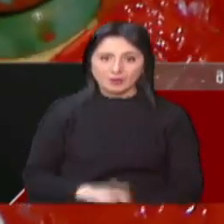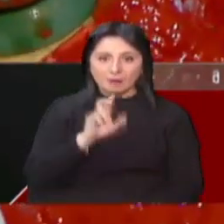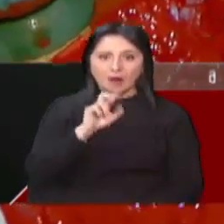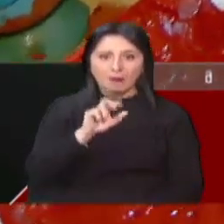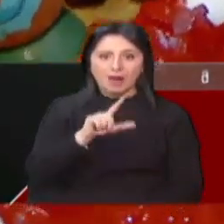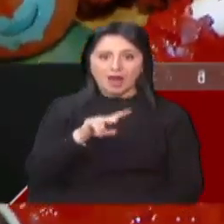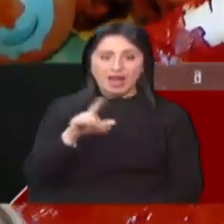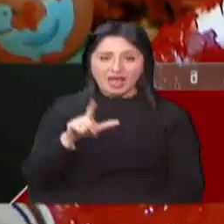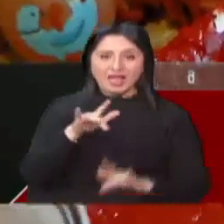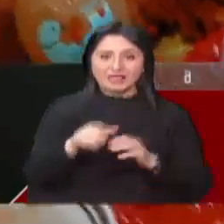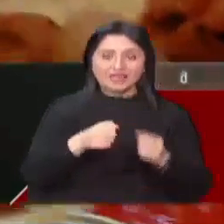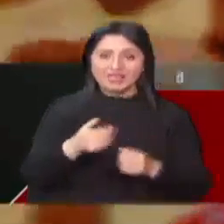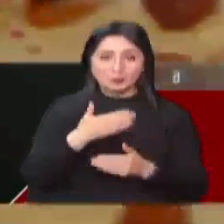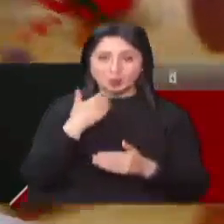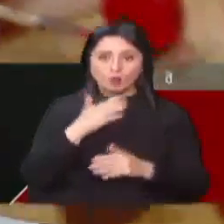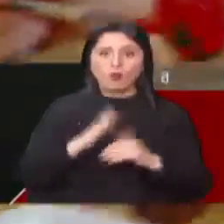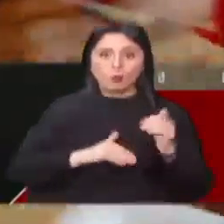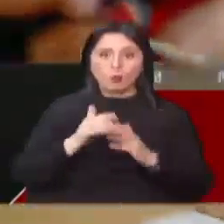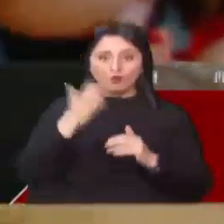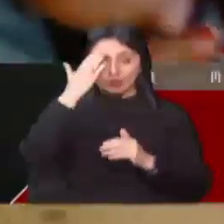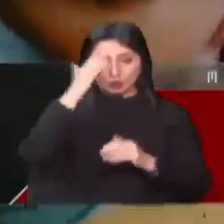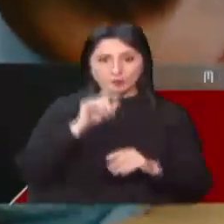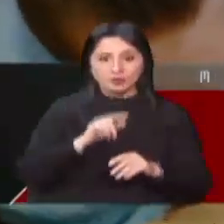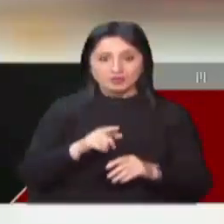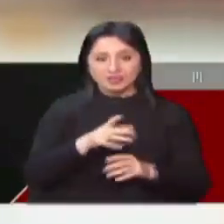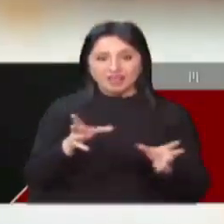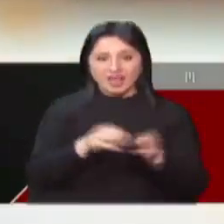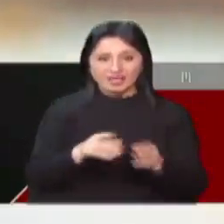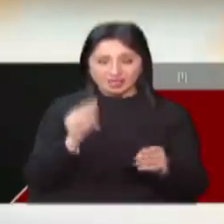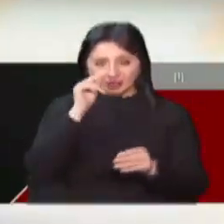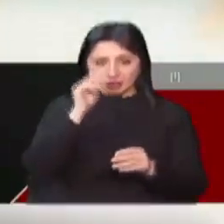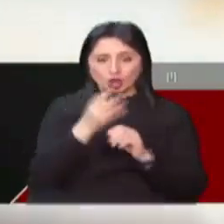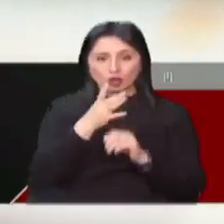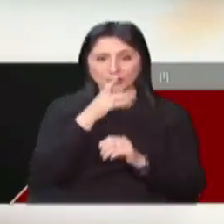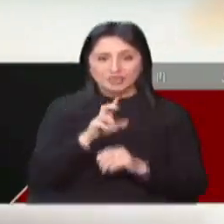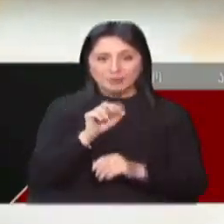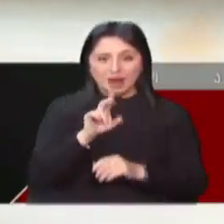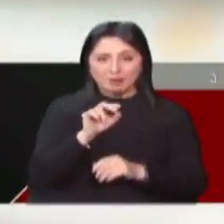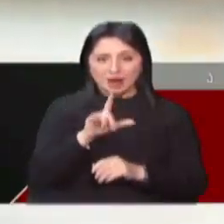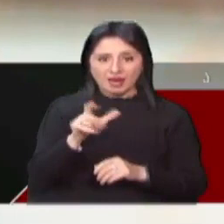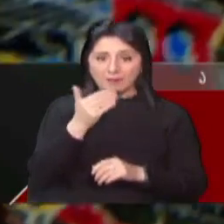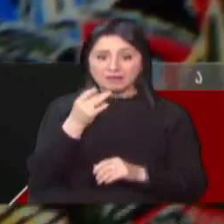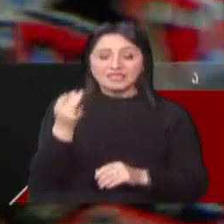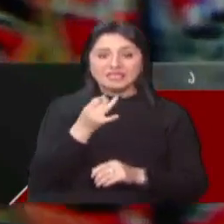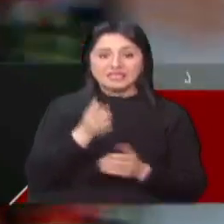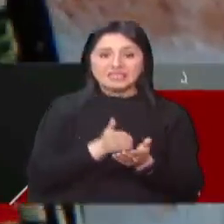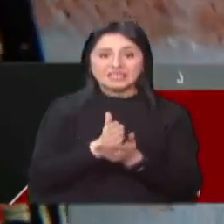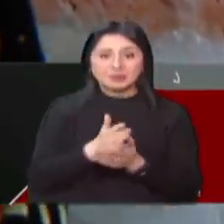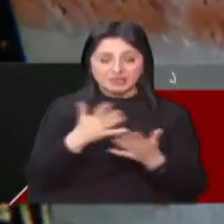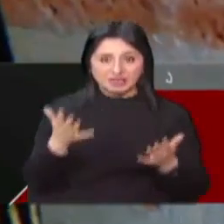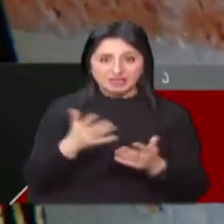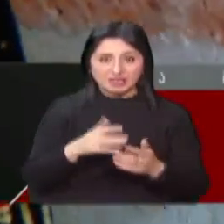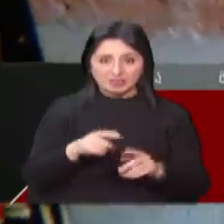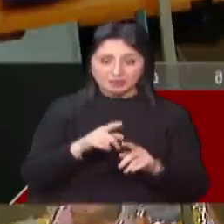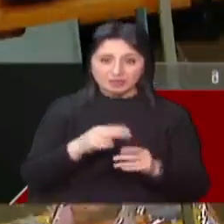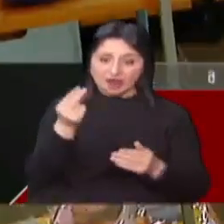ბაბალეში ჯერ დასაქმებული არა, თუმცა პროფესიულ უნარებს თანატოლებთან ერთად ეუფლება 14 წლის ბარბარეც. მისი ინტერესის სფერო დიდია,